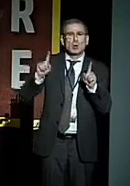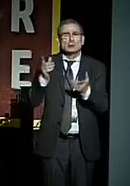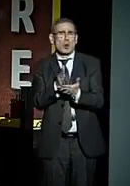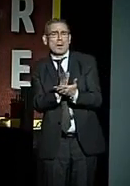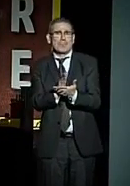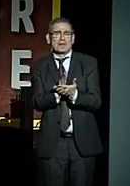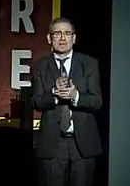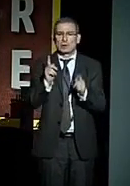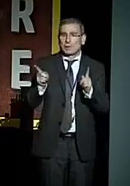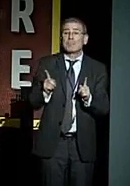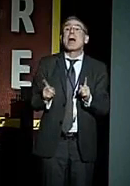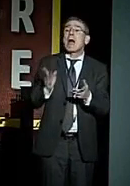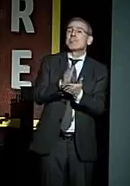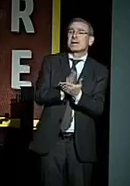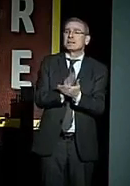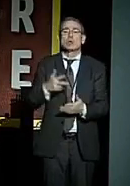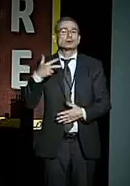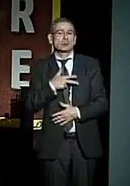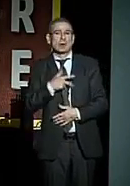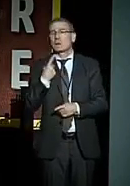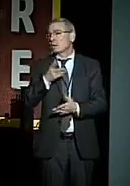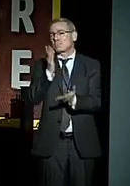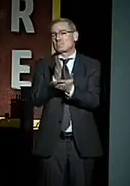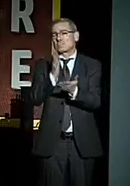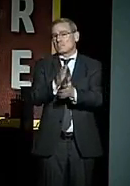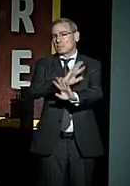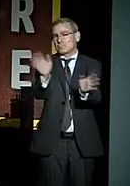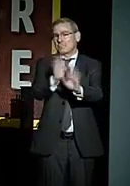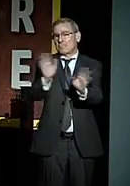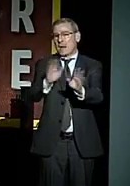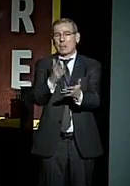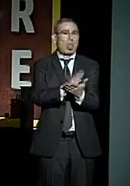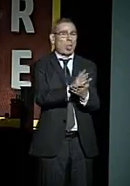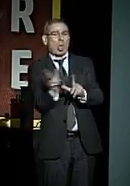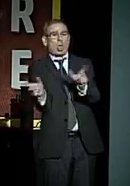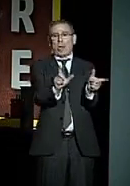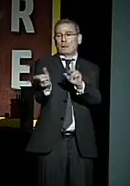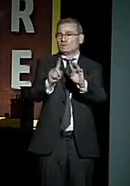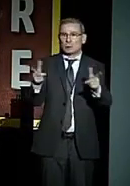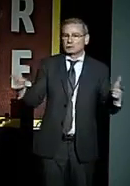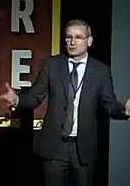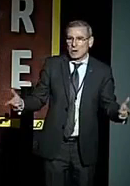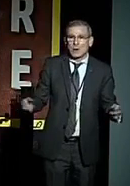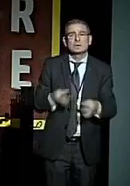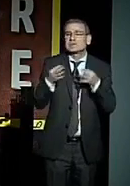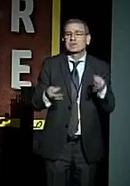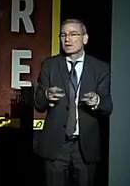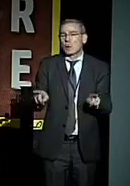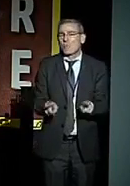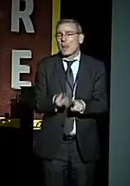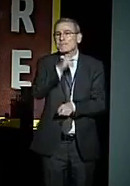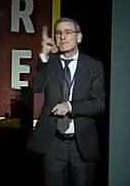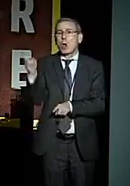politica, ma della mediazione sociale, di dire basta una volta per tutte con la disintermediazione, che non è solo la morte della politica, è la morte